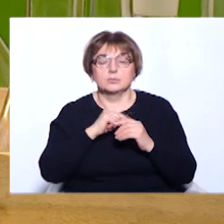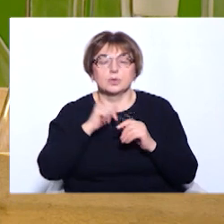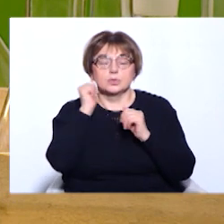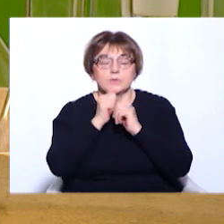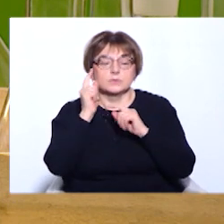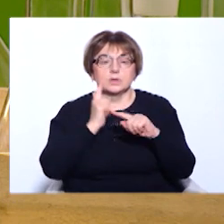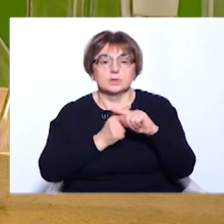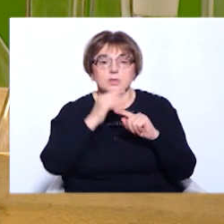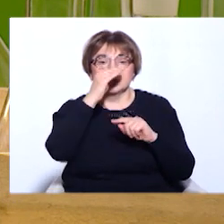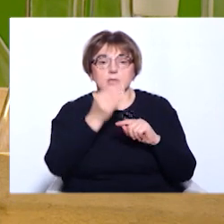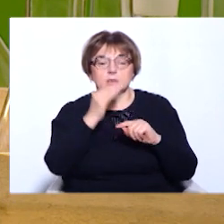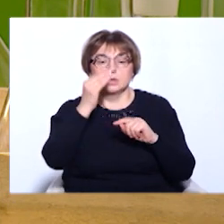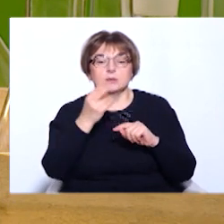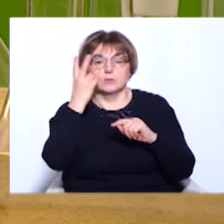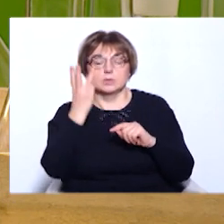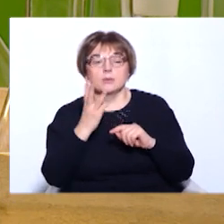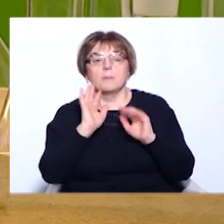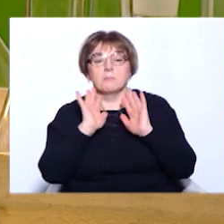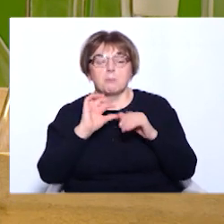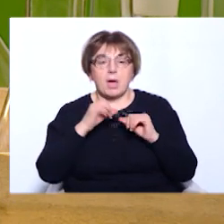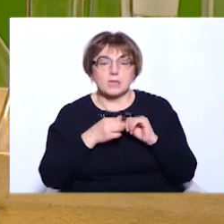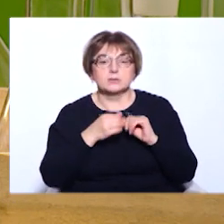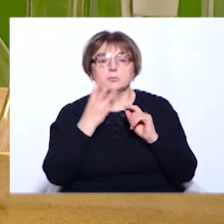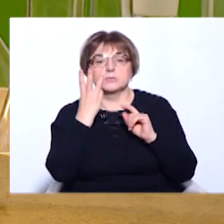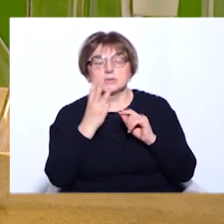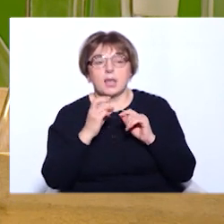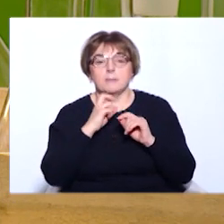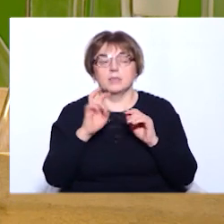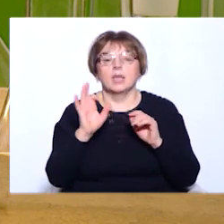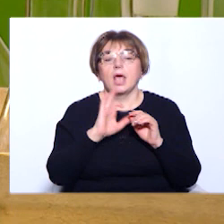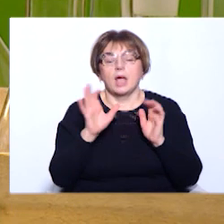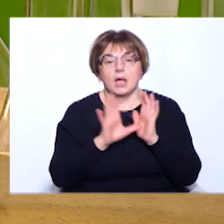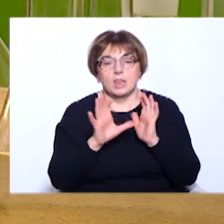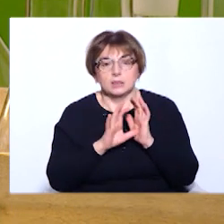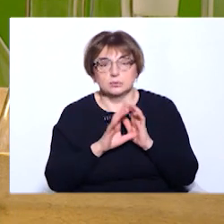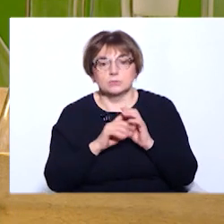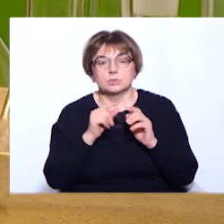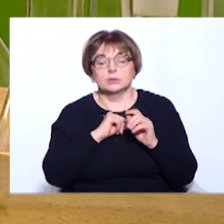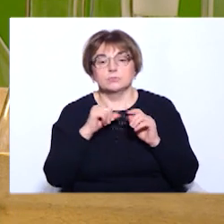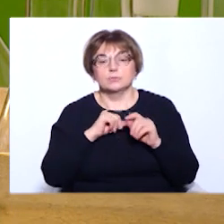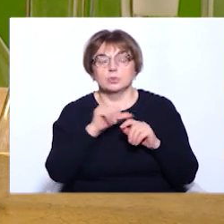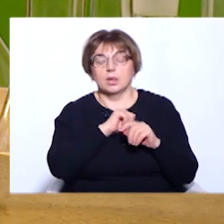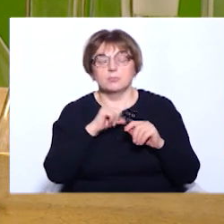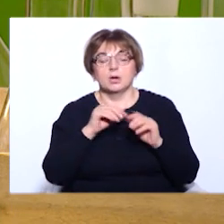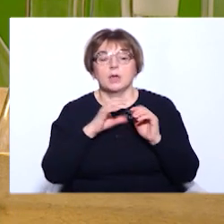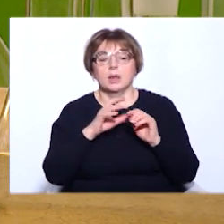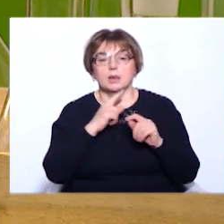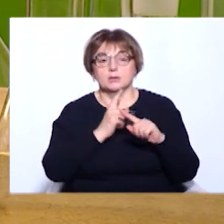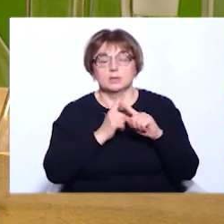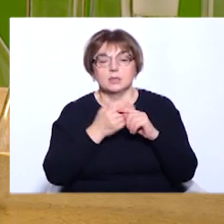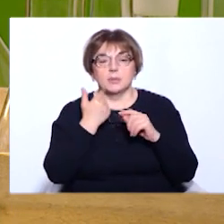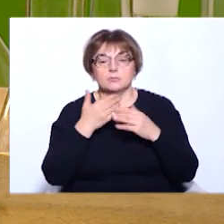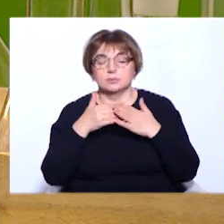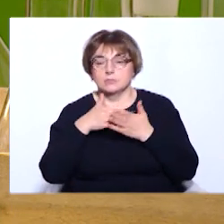1, 2, მაქსიმუმ 3 ელექტრონი და მეტალური თვისებების გაძლიერება ნიშნავს, რომ მეტალმა ადვილად უნდა გასცეს